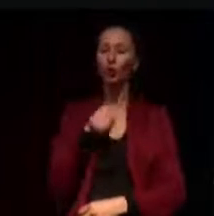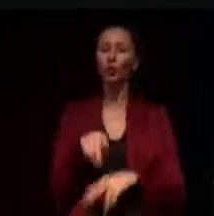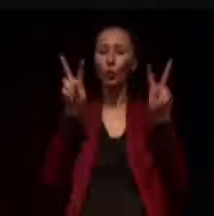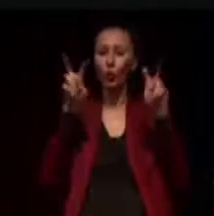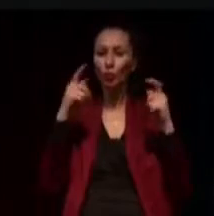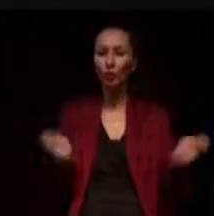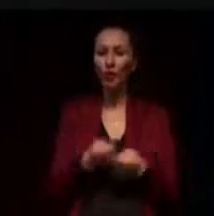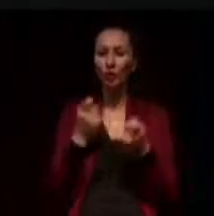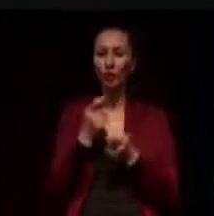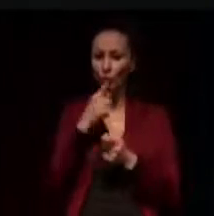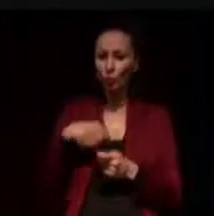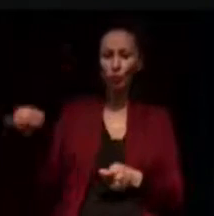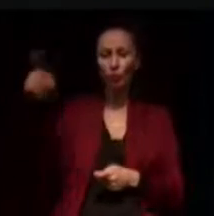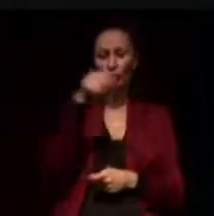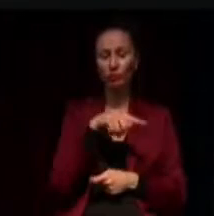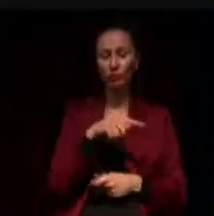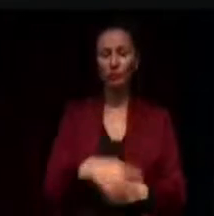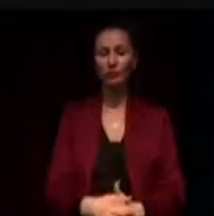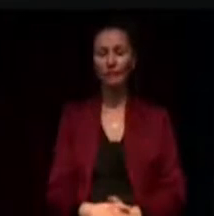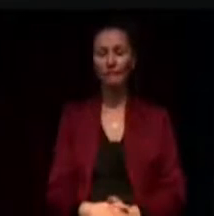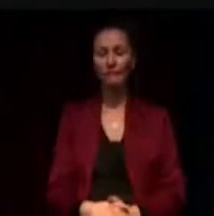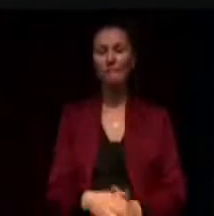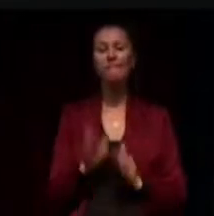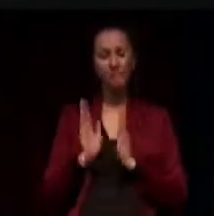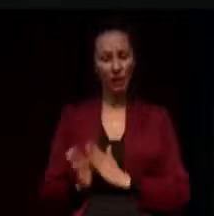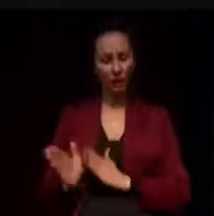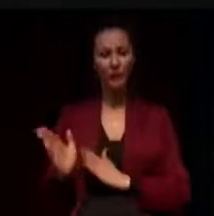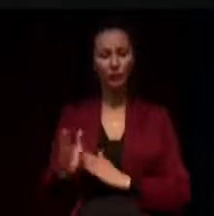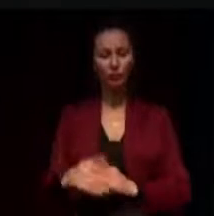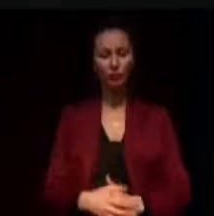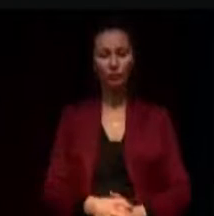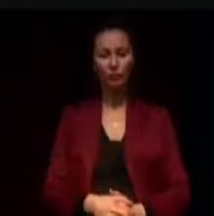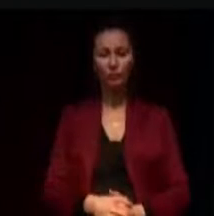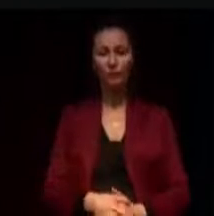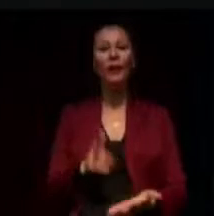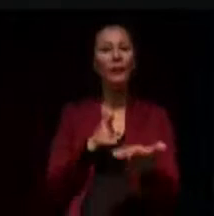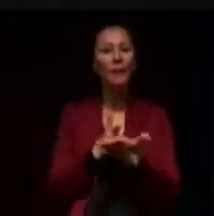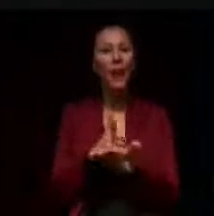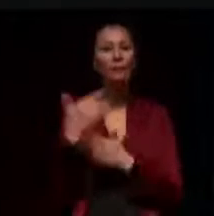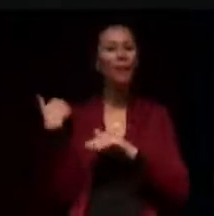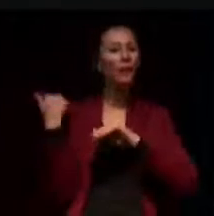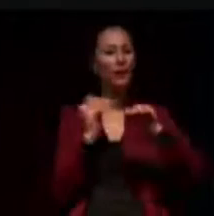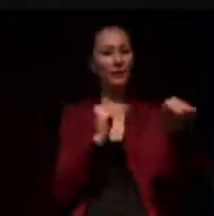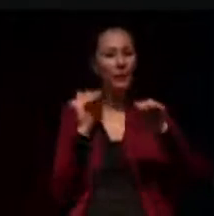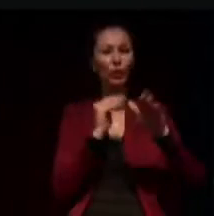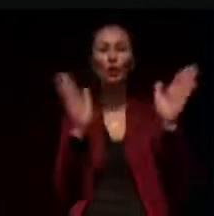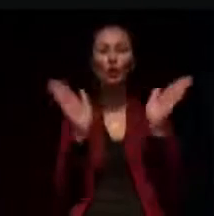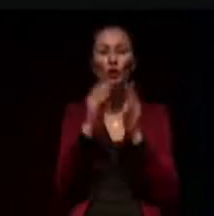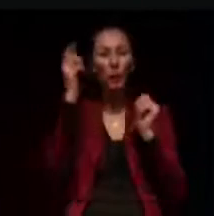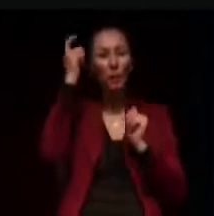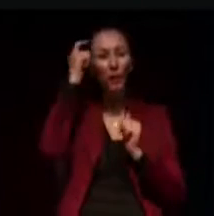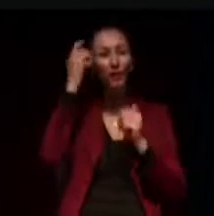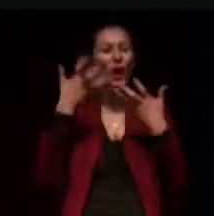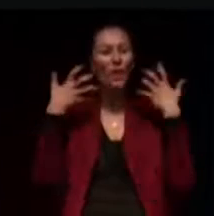konuda çalışılıyor. Perspektif bu konuya doğru devam ettiriyoruz. Tarımda desteklerimiz, küçükbaş